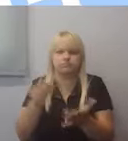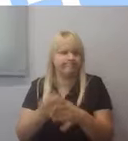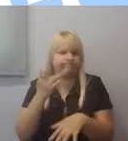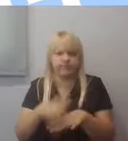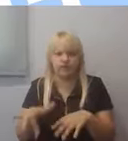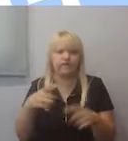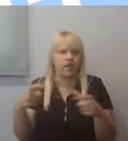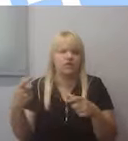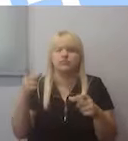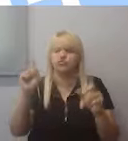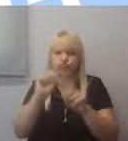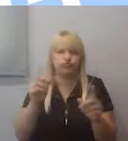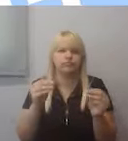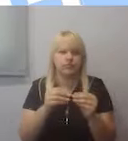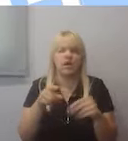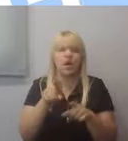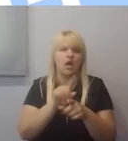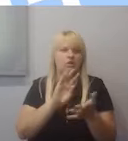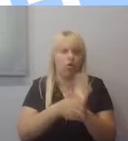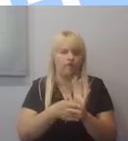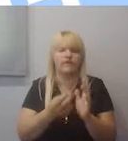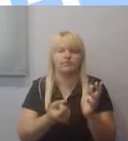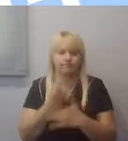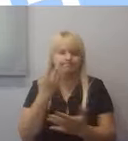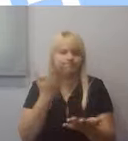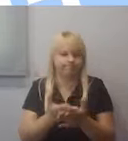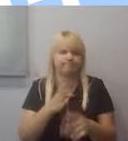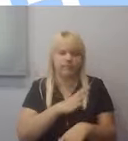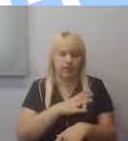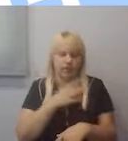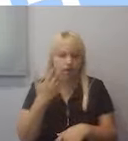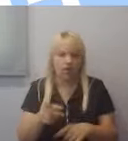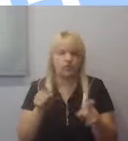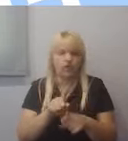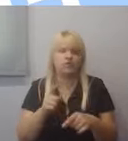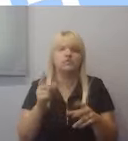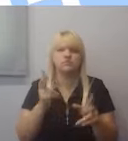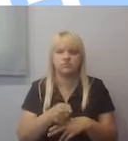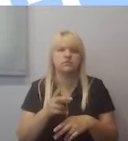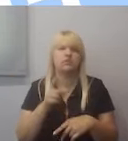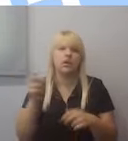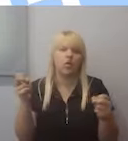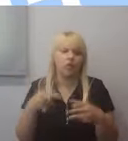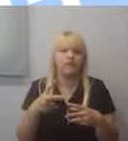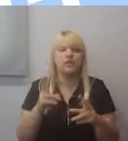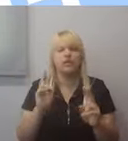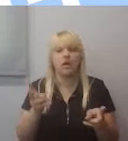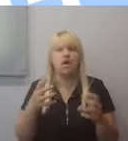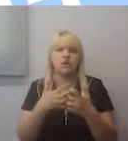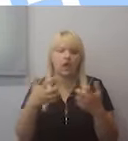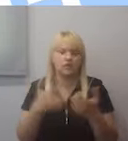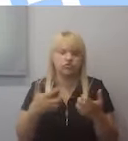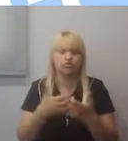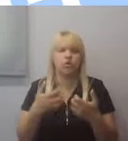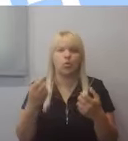ja to covids ļoti labi parādīja to parāda arī konflikts tātad karš ukrainā